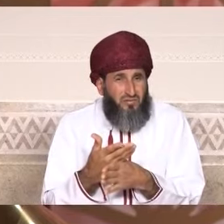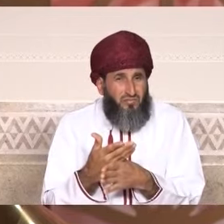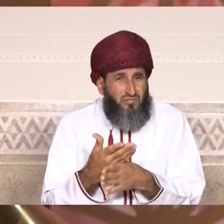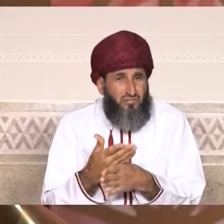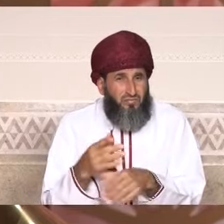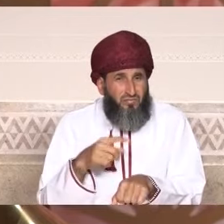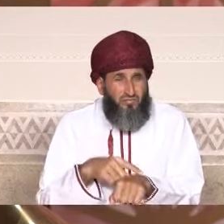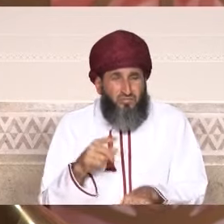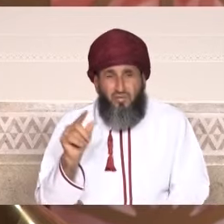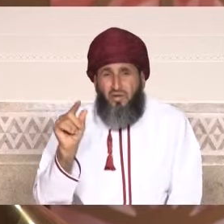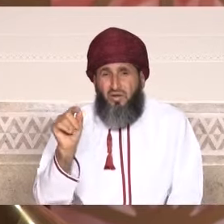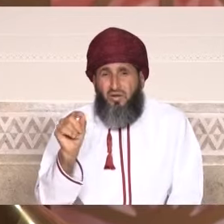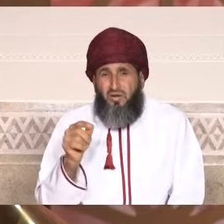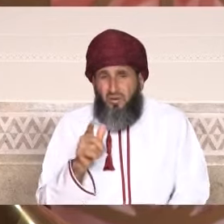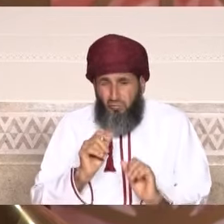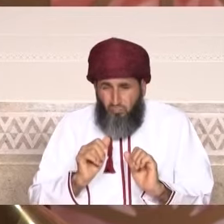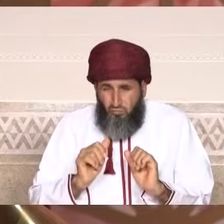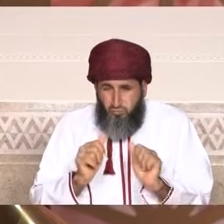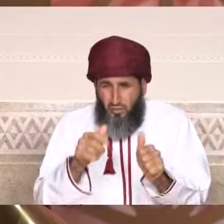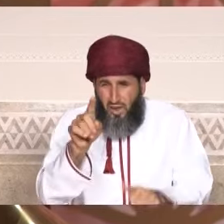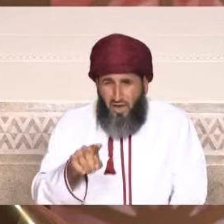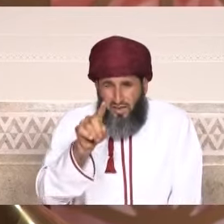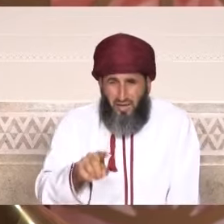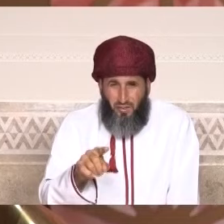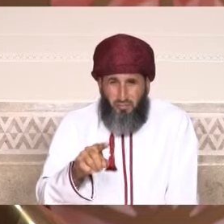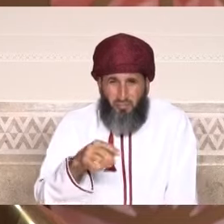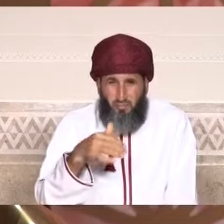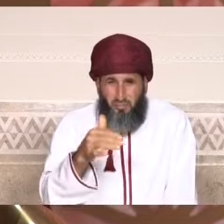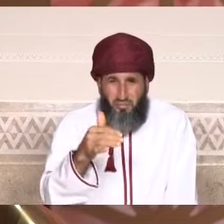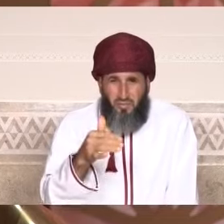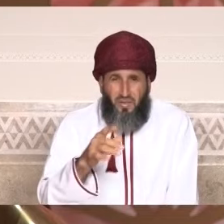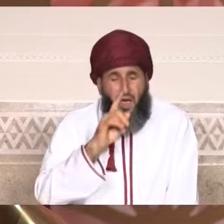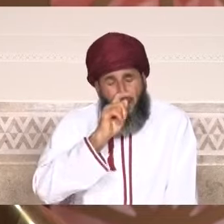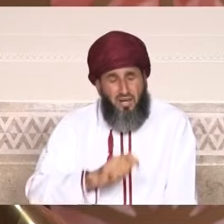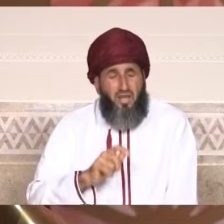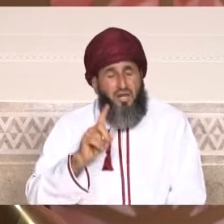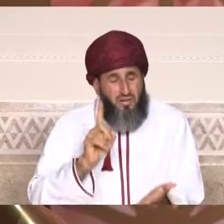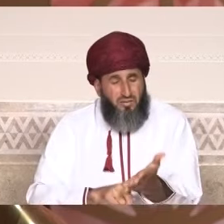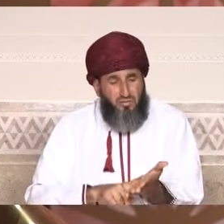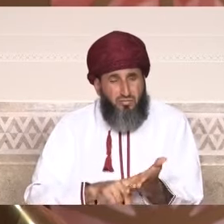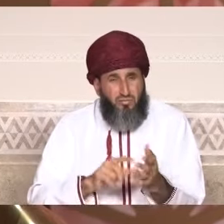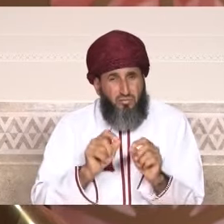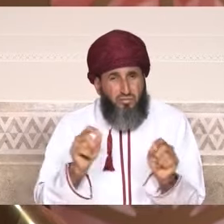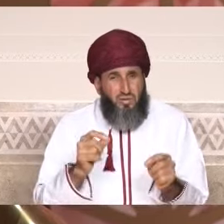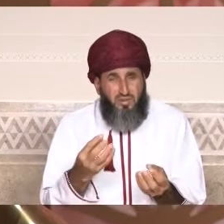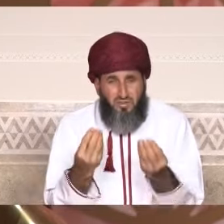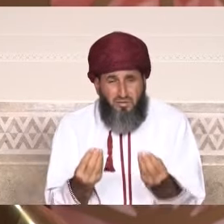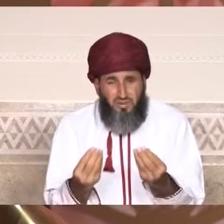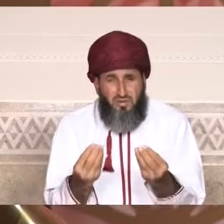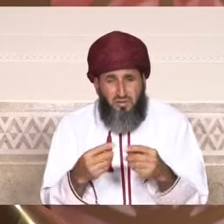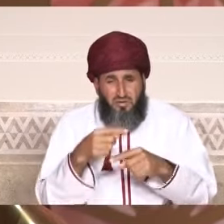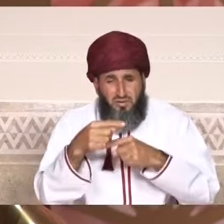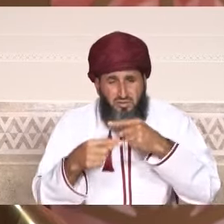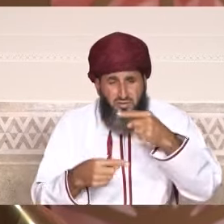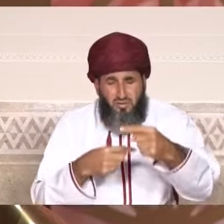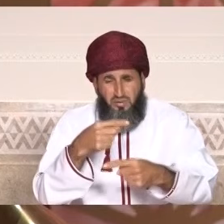السآمة والفتور هو الاندفاع بقوة في الأيام الأولى، فلا بد من البيان أن يعني القليل الذي يداوم